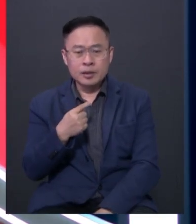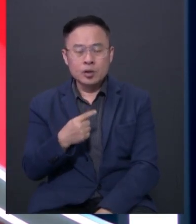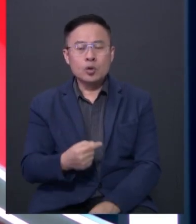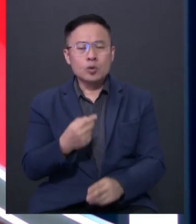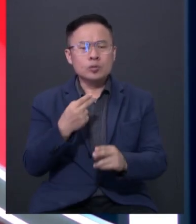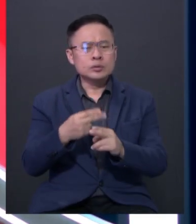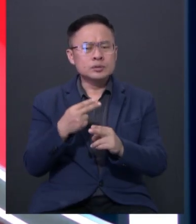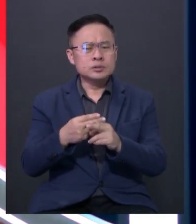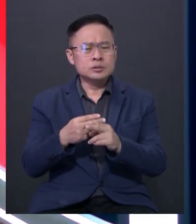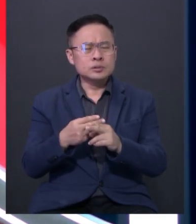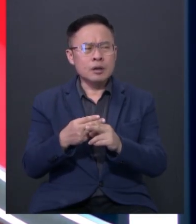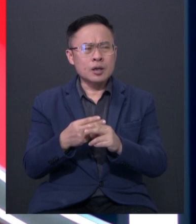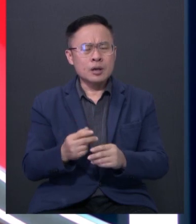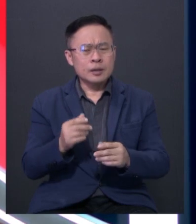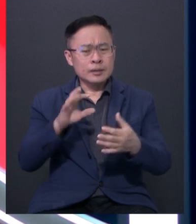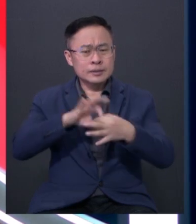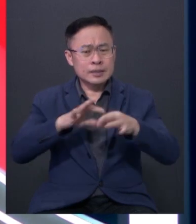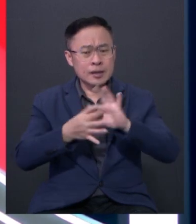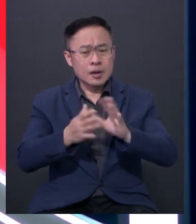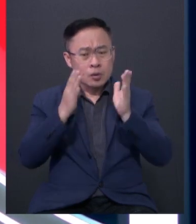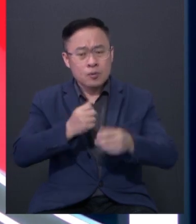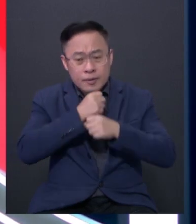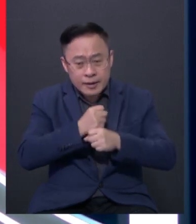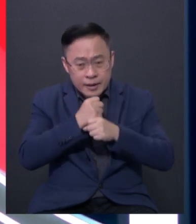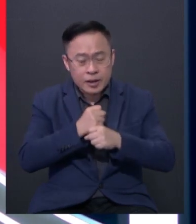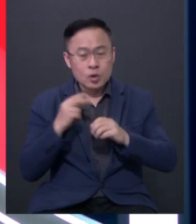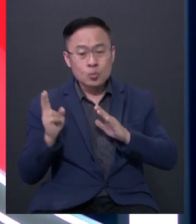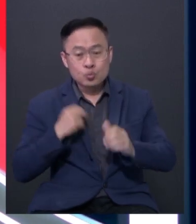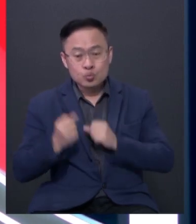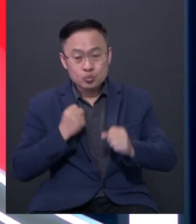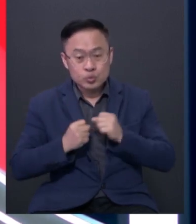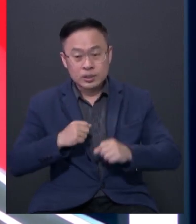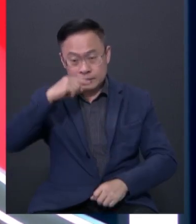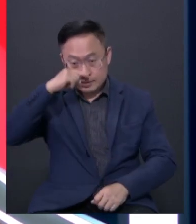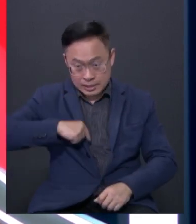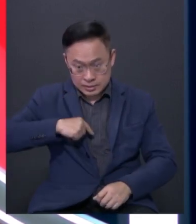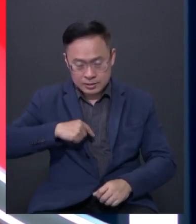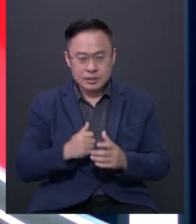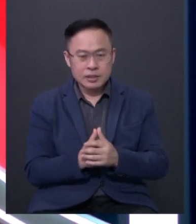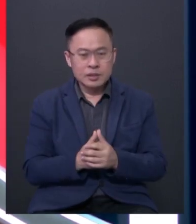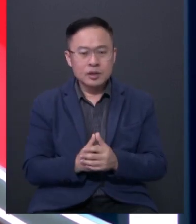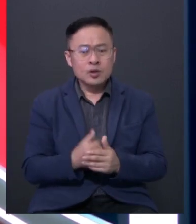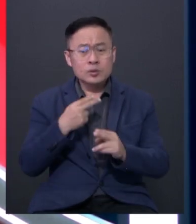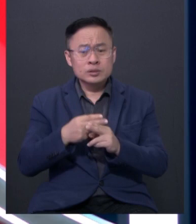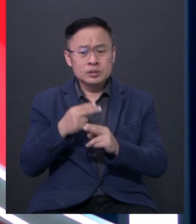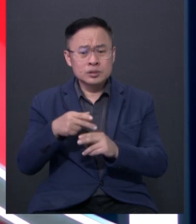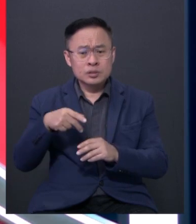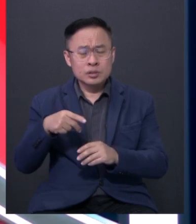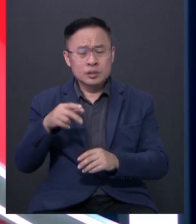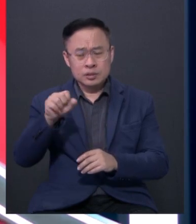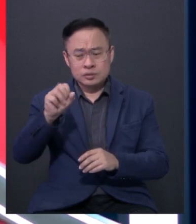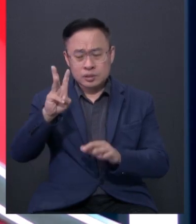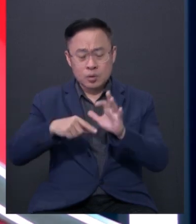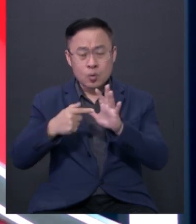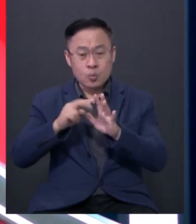างค่ะในการแข่งขันกีฬาผู้สูงอายุสำหรับการแข่งขันกรีฑานะคะชิงชนะเลิศแห่งประเทศไทยคว้ามา2เหรียญทองแล้วใน